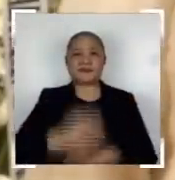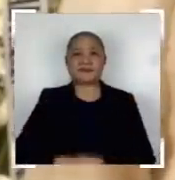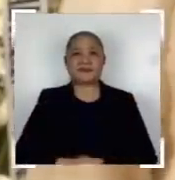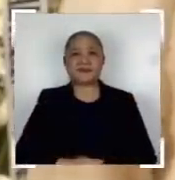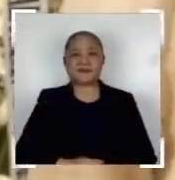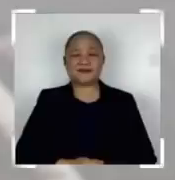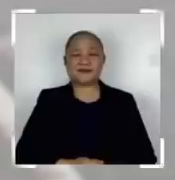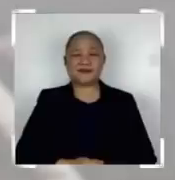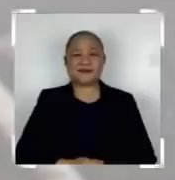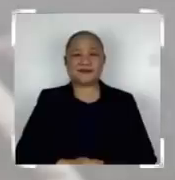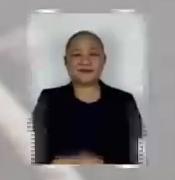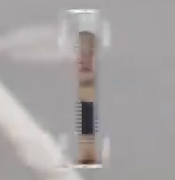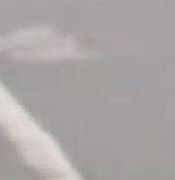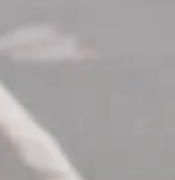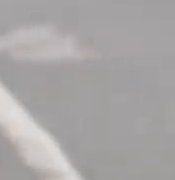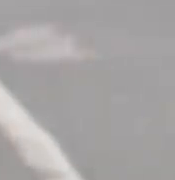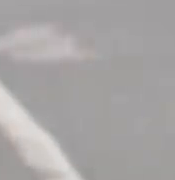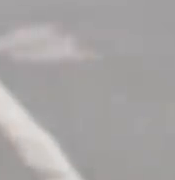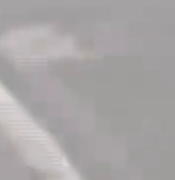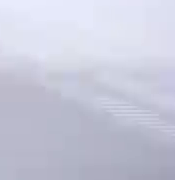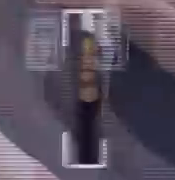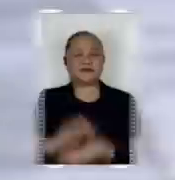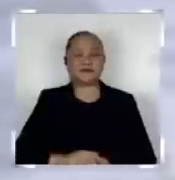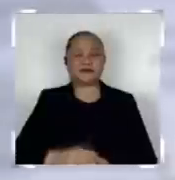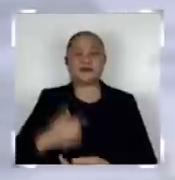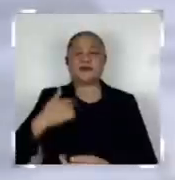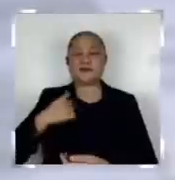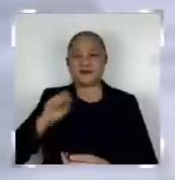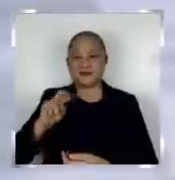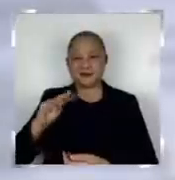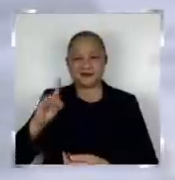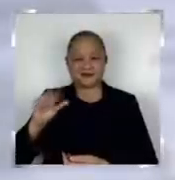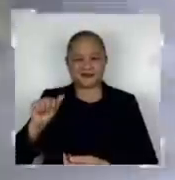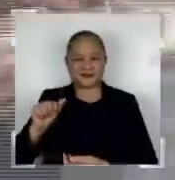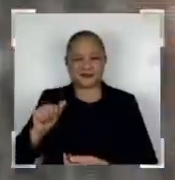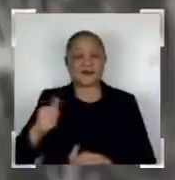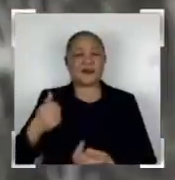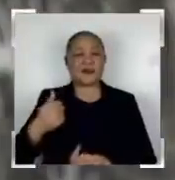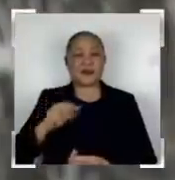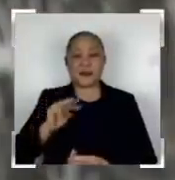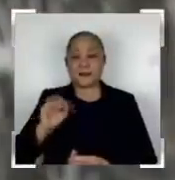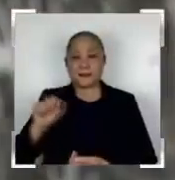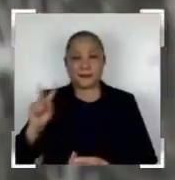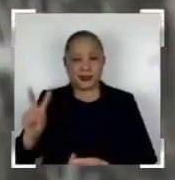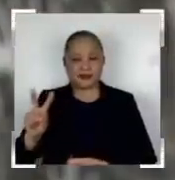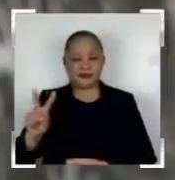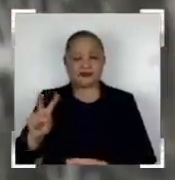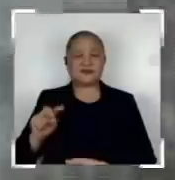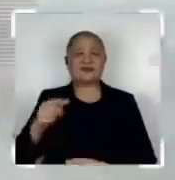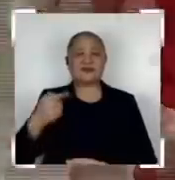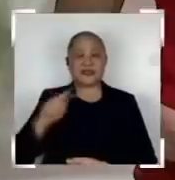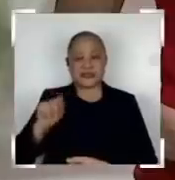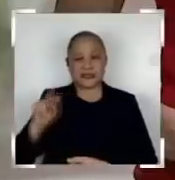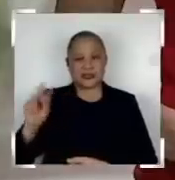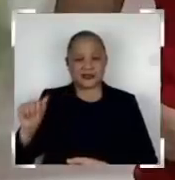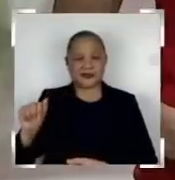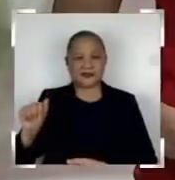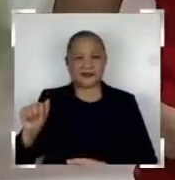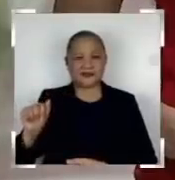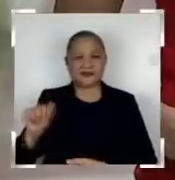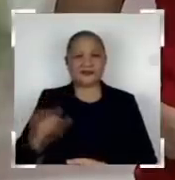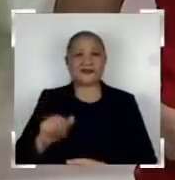at maunlad. Ako si Sandra Aguinaldo. Ako si Mav Gonzalez. Ako si Tina Panganiban Perez. Ako